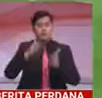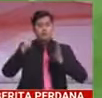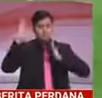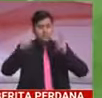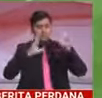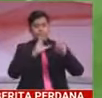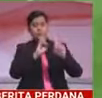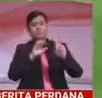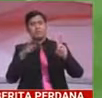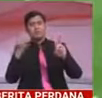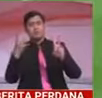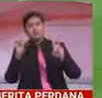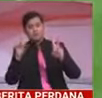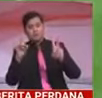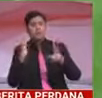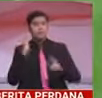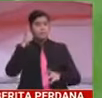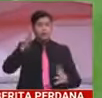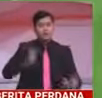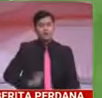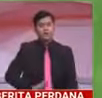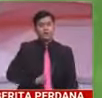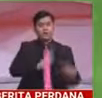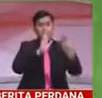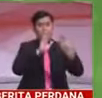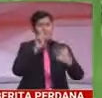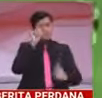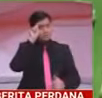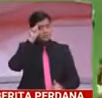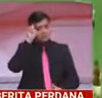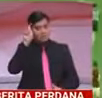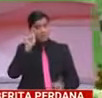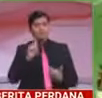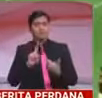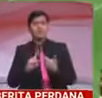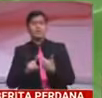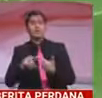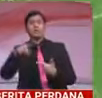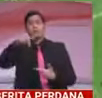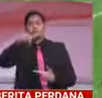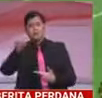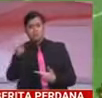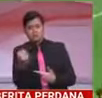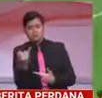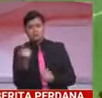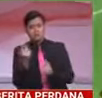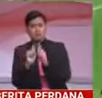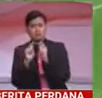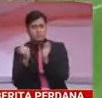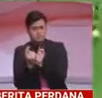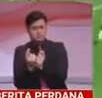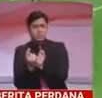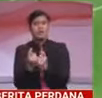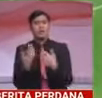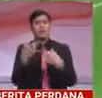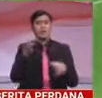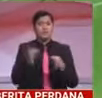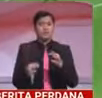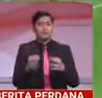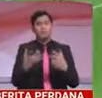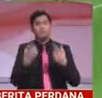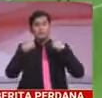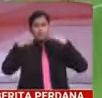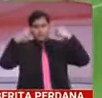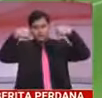bakal berdepan sama ada Terengganu FC atau vijf CD peringkas toko akhir sekiranya berjaya mengalahkan plantain